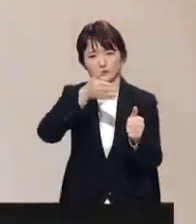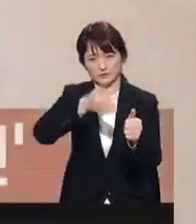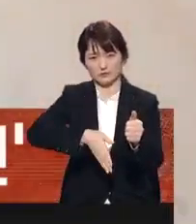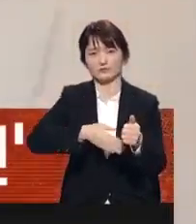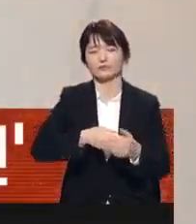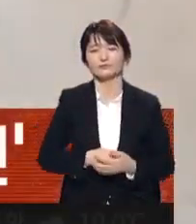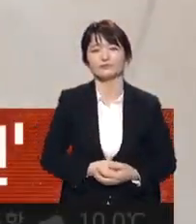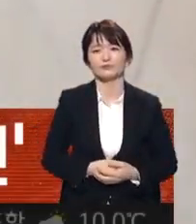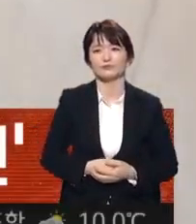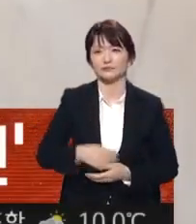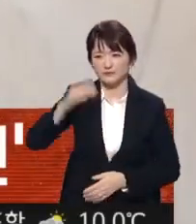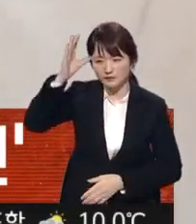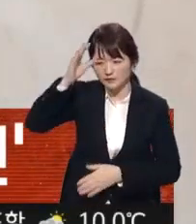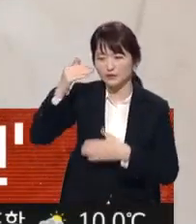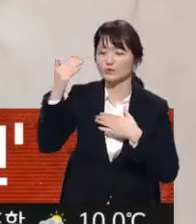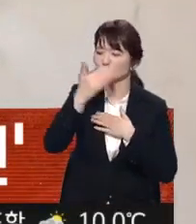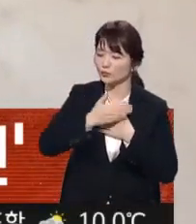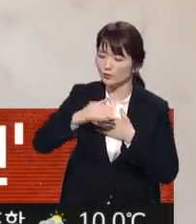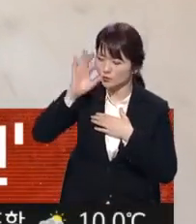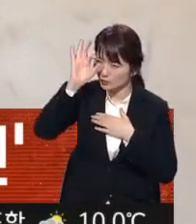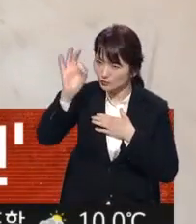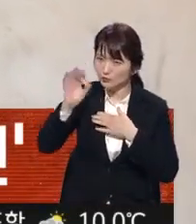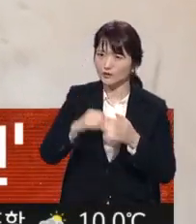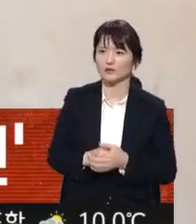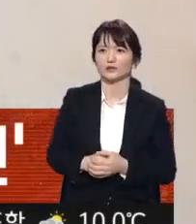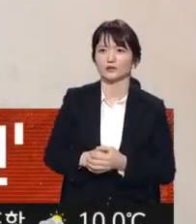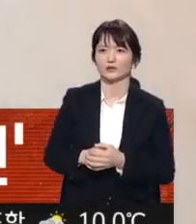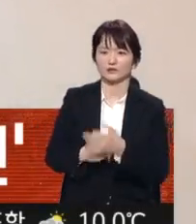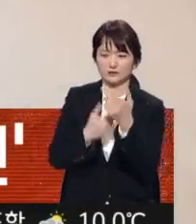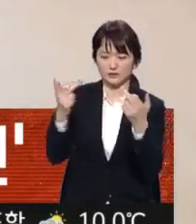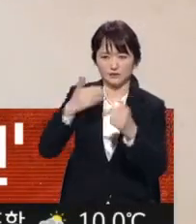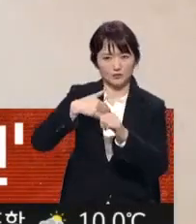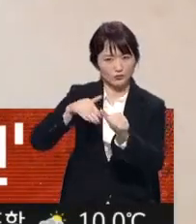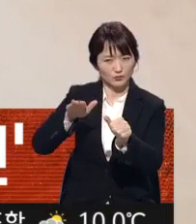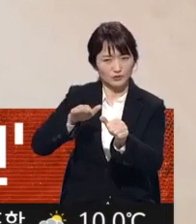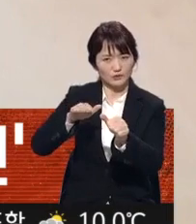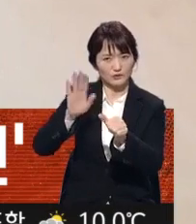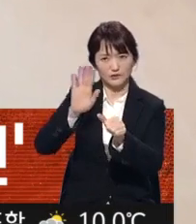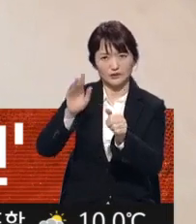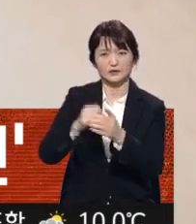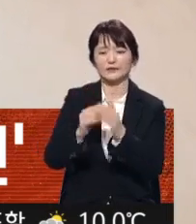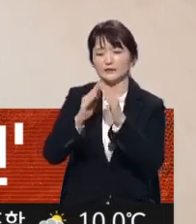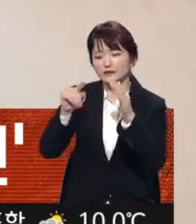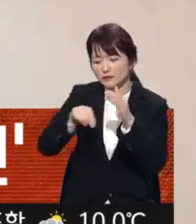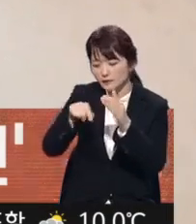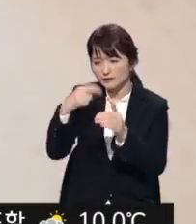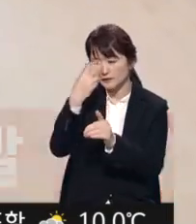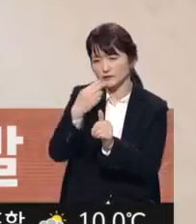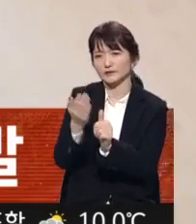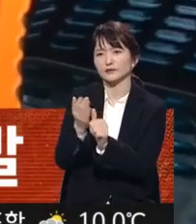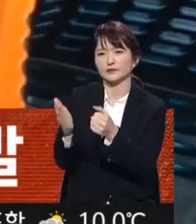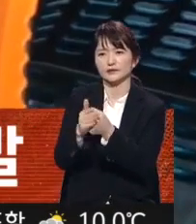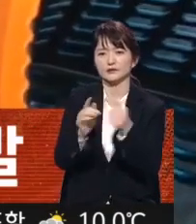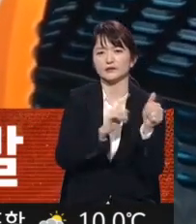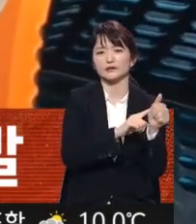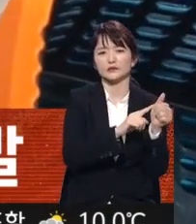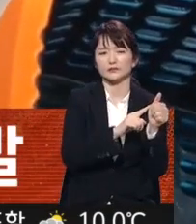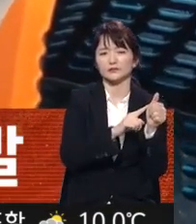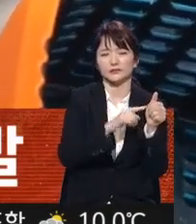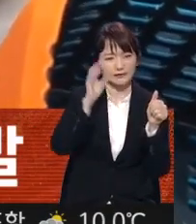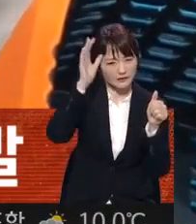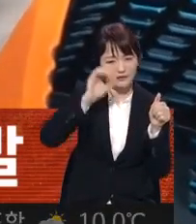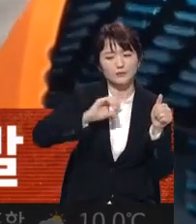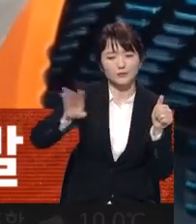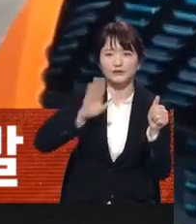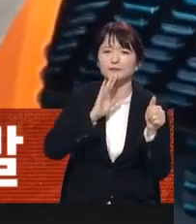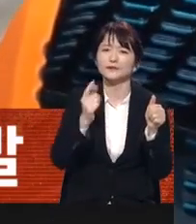동물보호단체 측은 강아지 상태를 보고이 가능성이 없기 때문에 집에서 기르던 개로 추정된다고 봤고요이 해당 남성이 강아지 유기한게 맞는 것